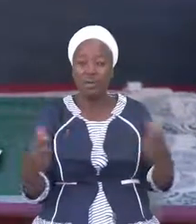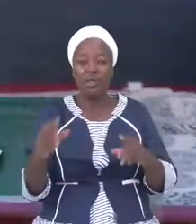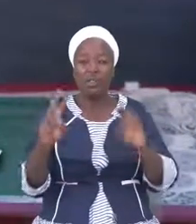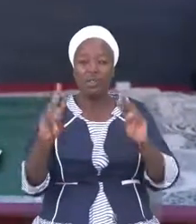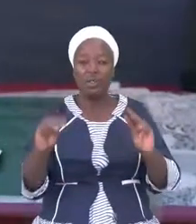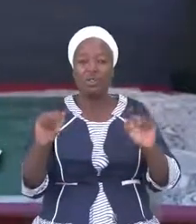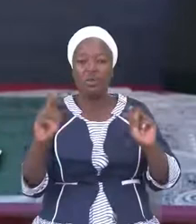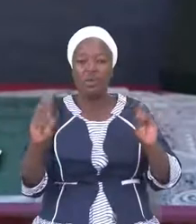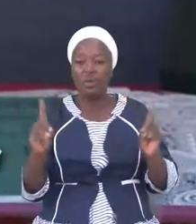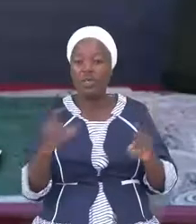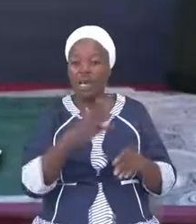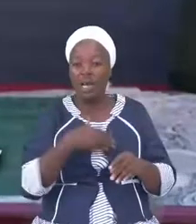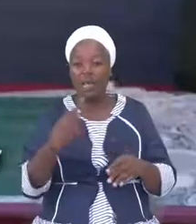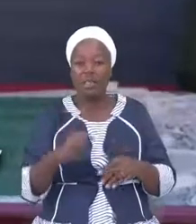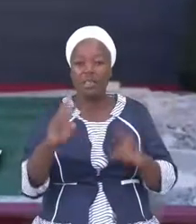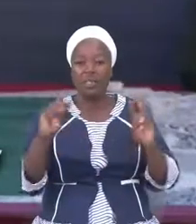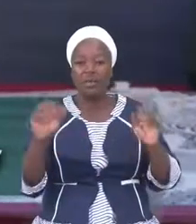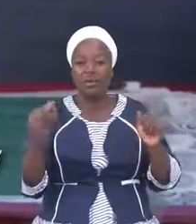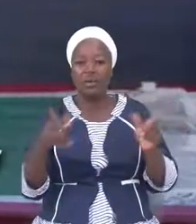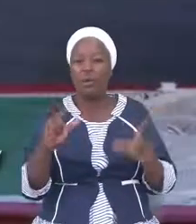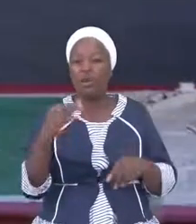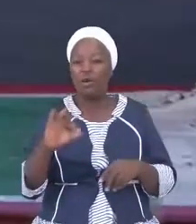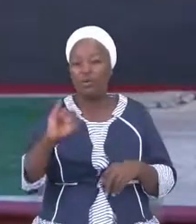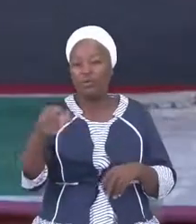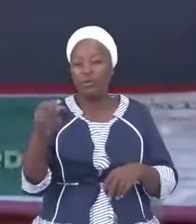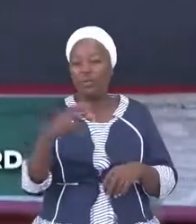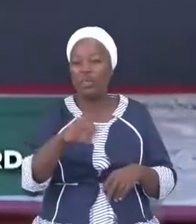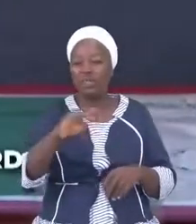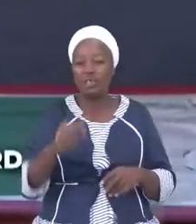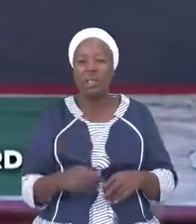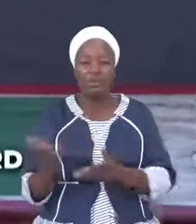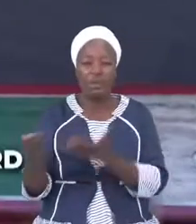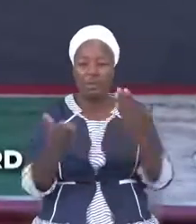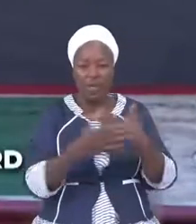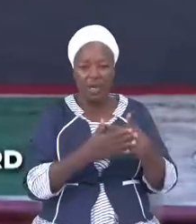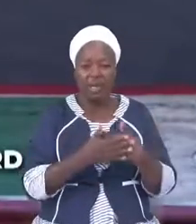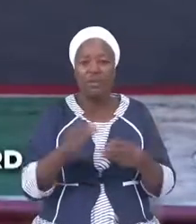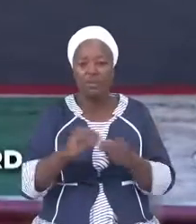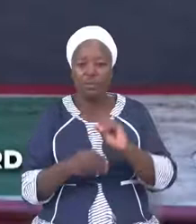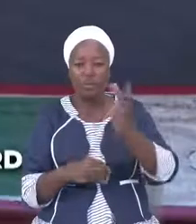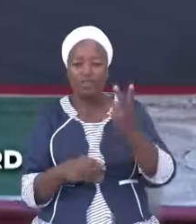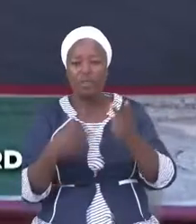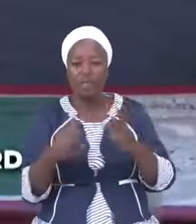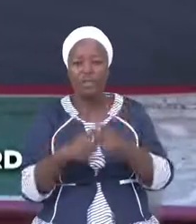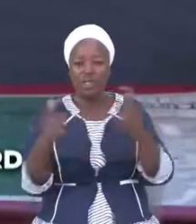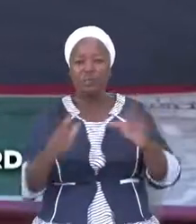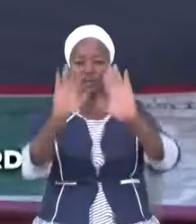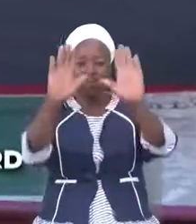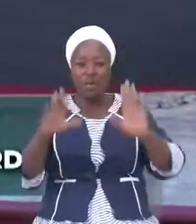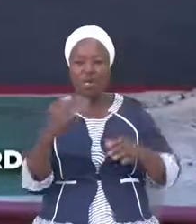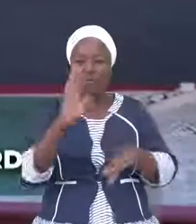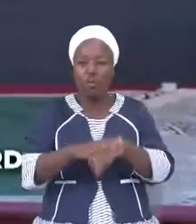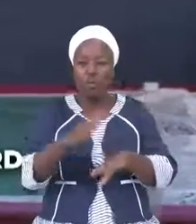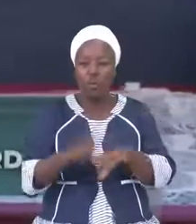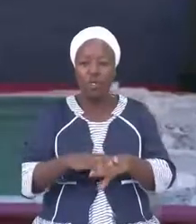Et la baleine, le grand poisson pour le rétablissement de Jonas. 2. La grande merveille et l'avertissement